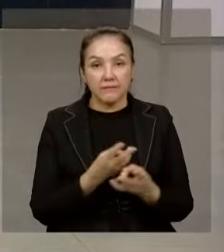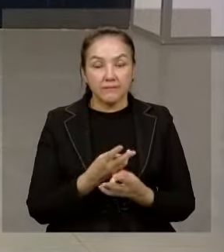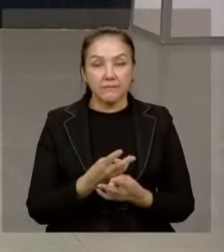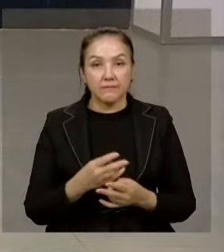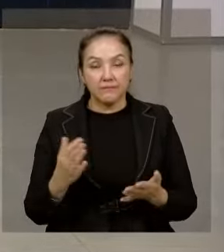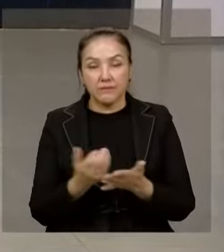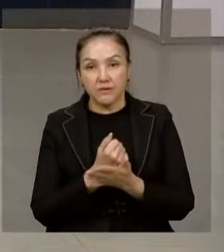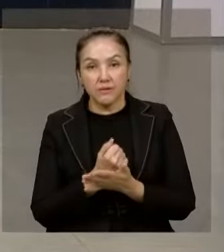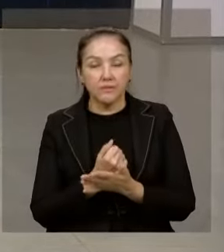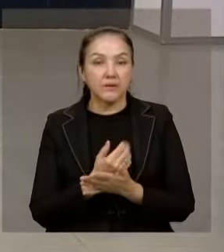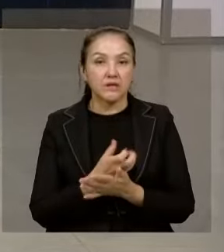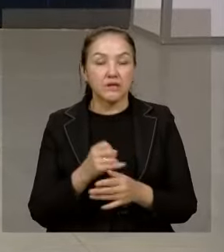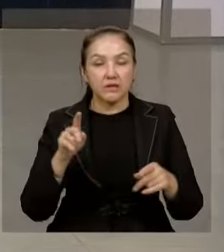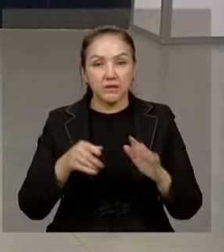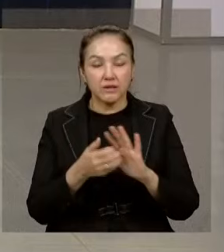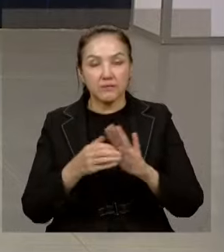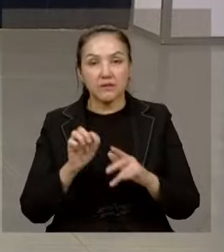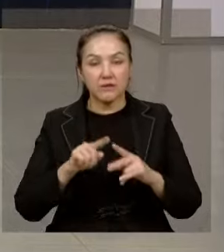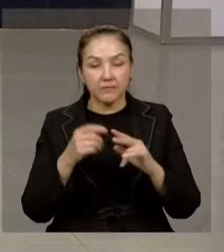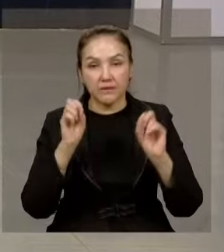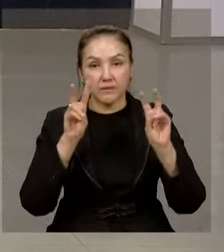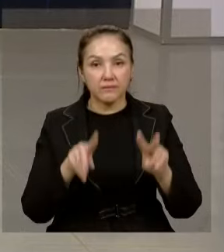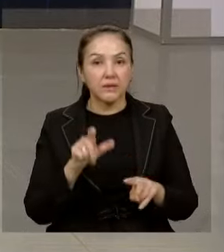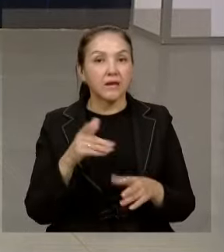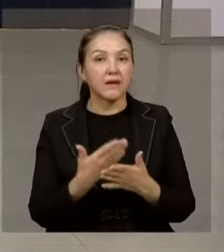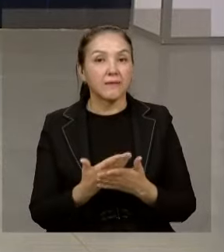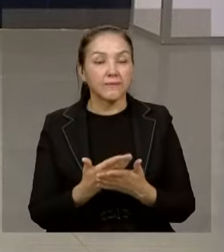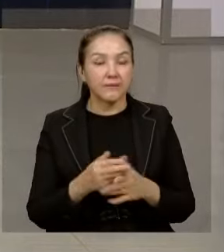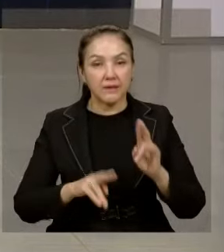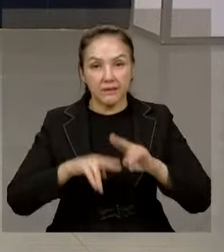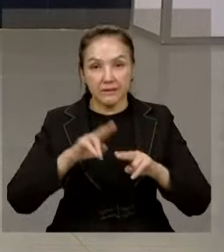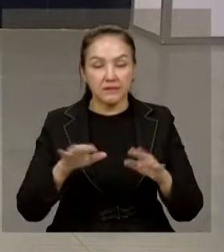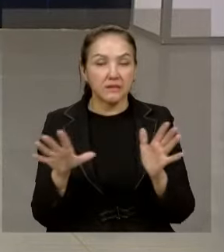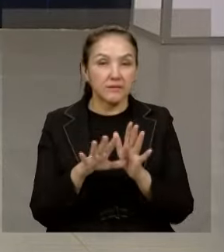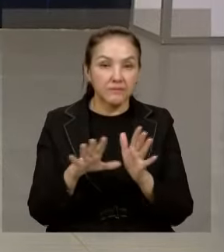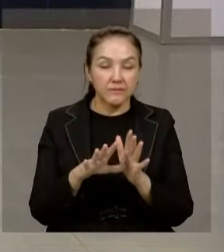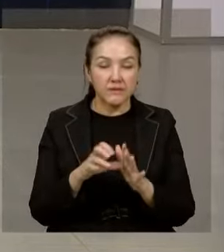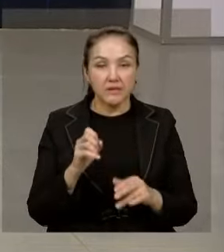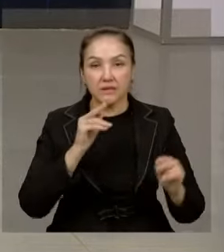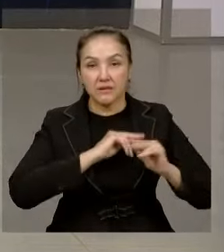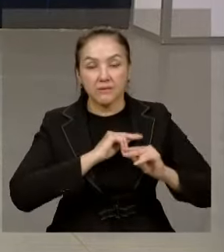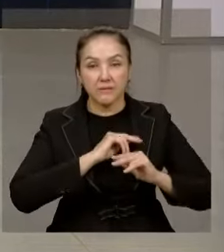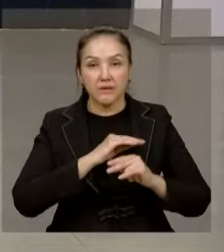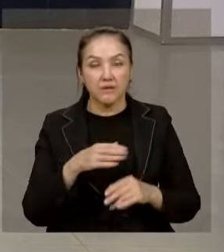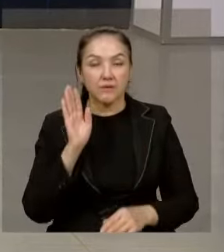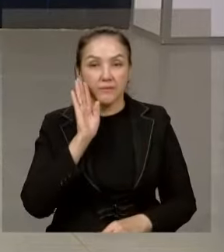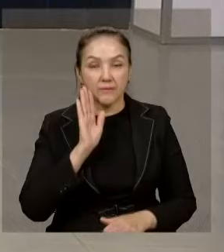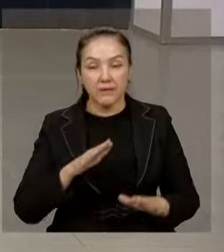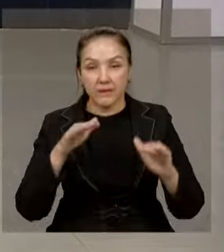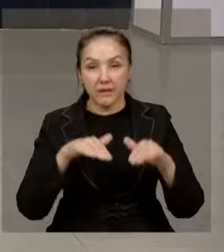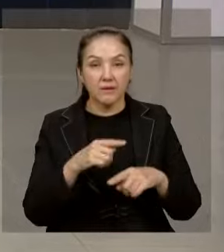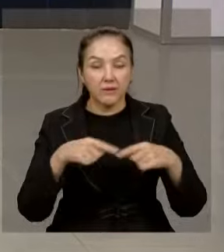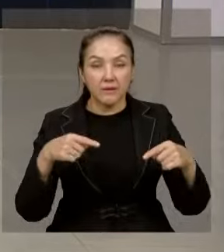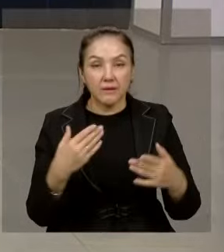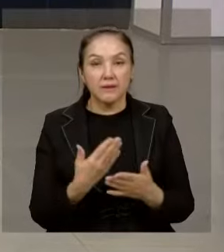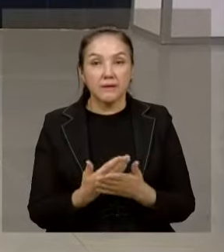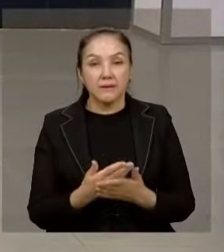преодолеть острую нехватку отраслевых специалистов а именно Строителей Энергетиков работников в сфере водных ресурсов и многих